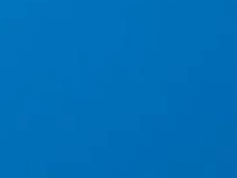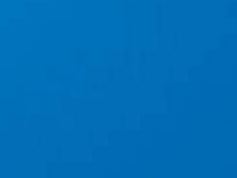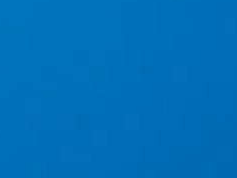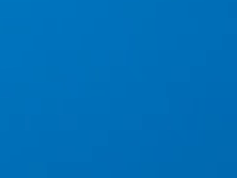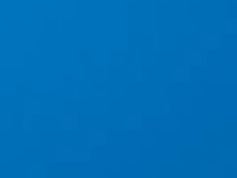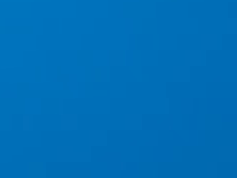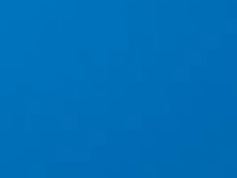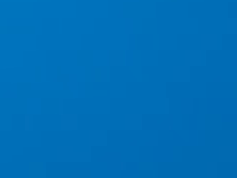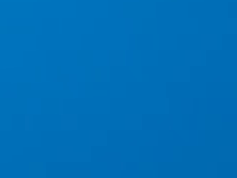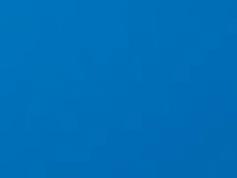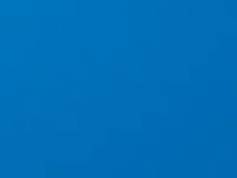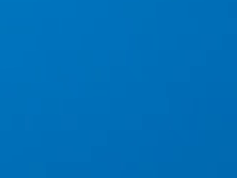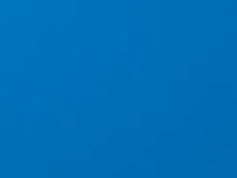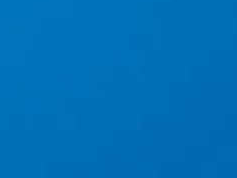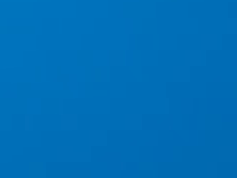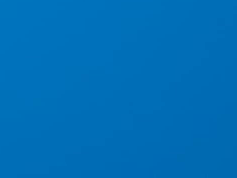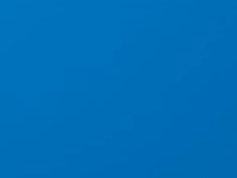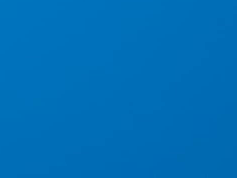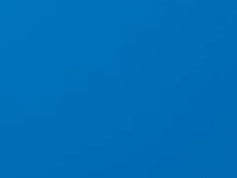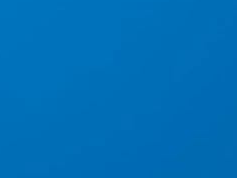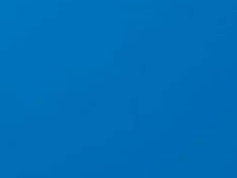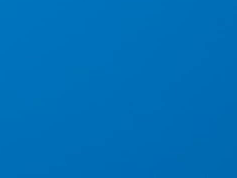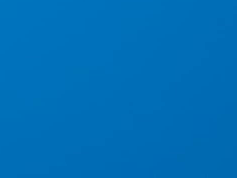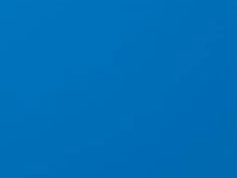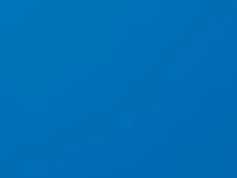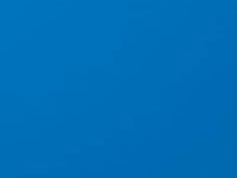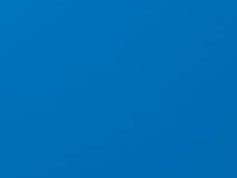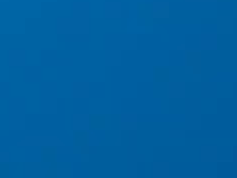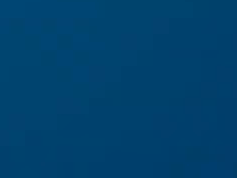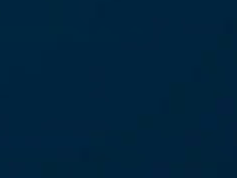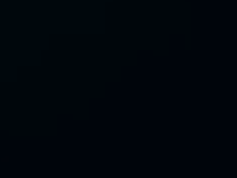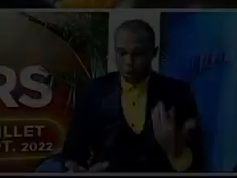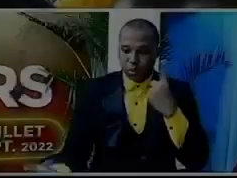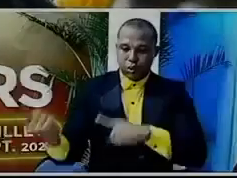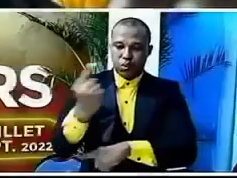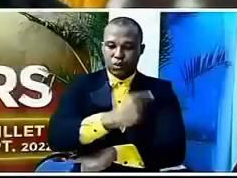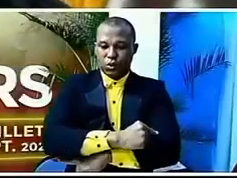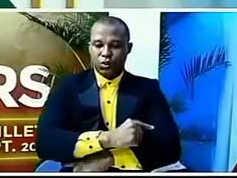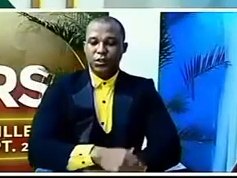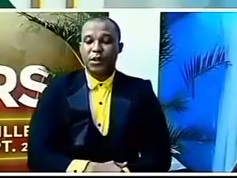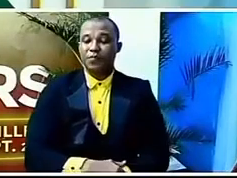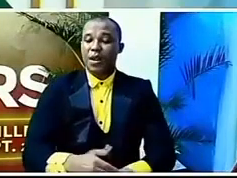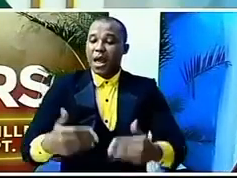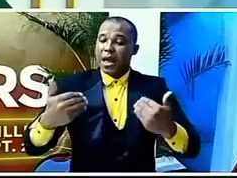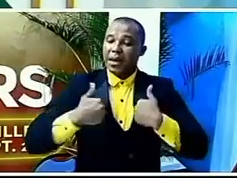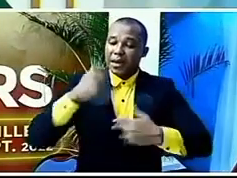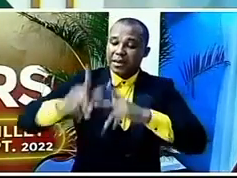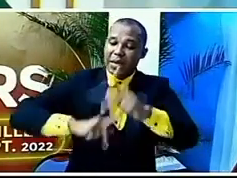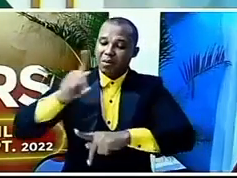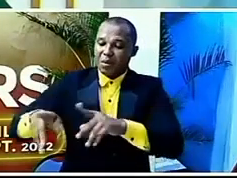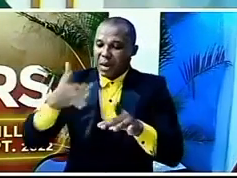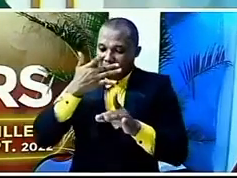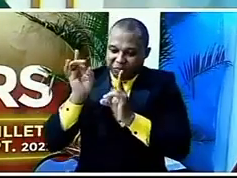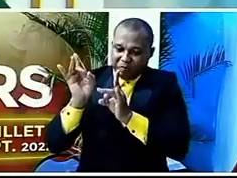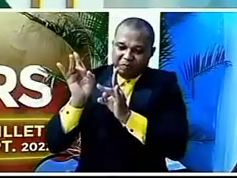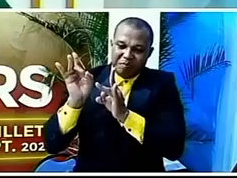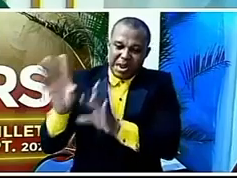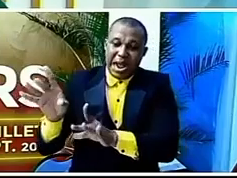les yeux fermés, doucement t'adore. Gen moun kap rayi ou parce que ou